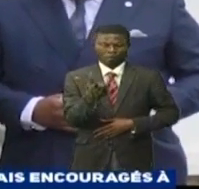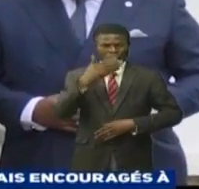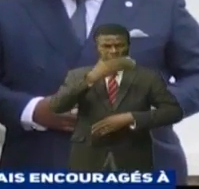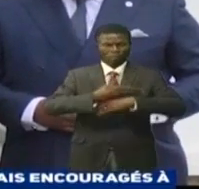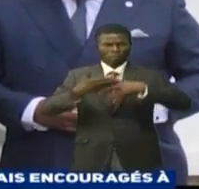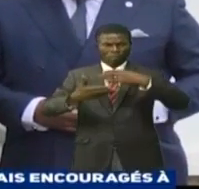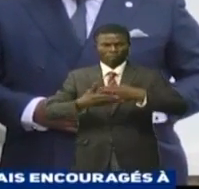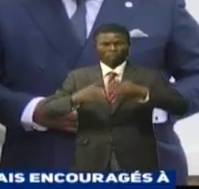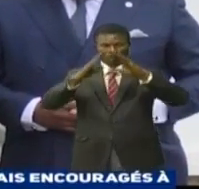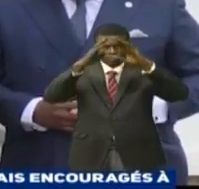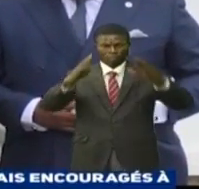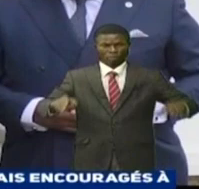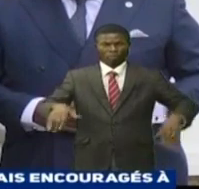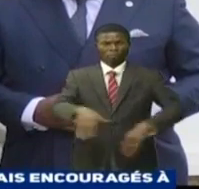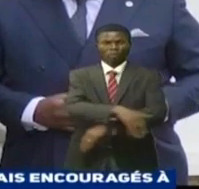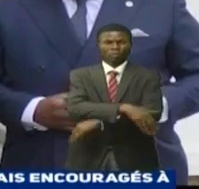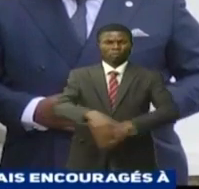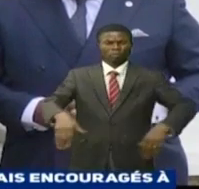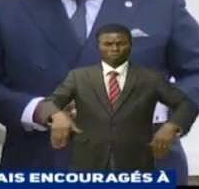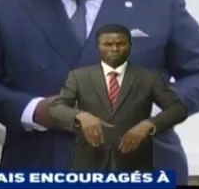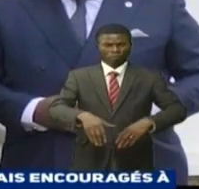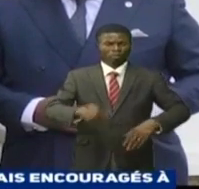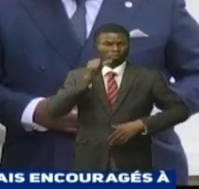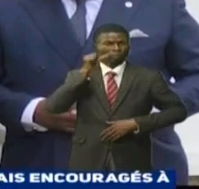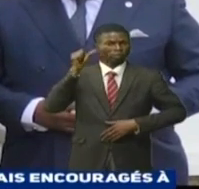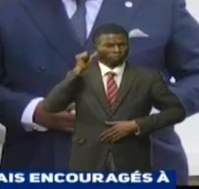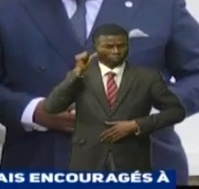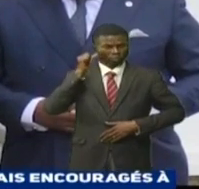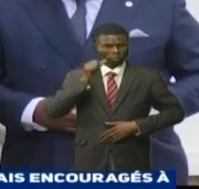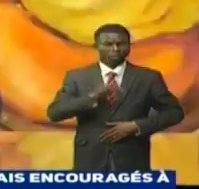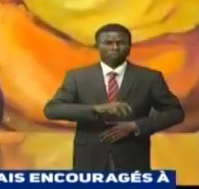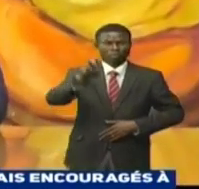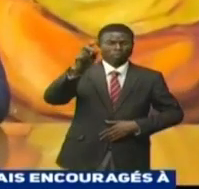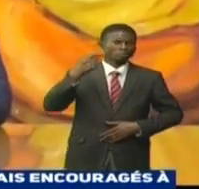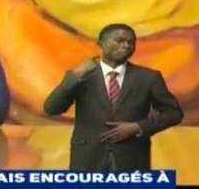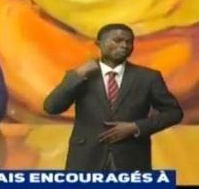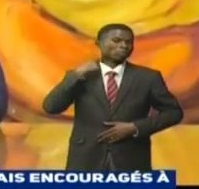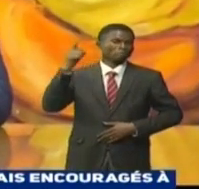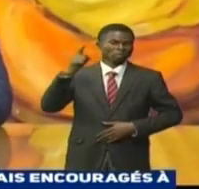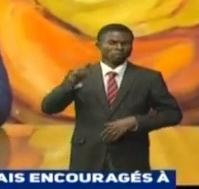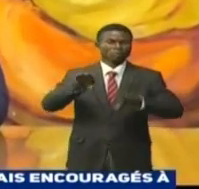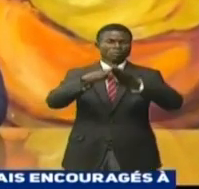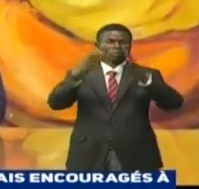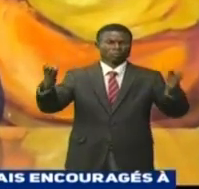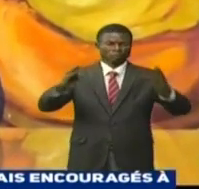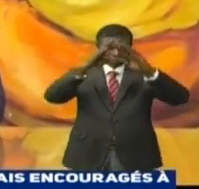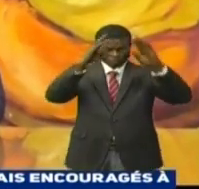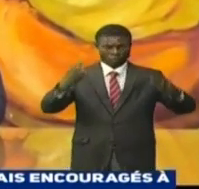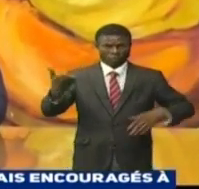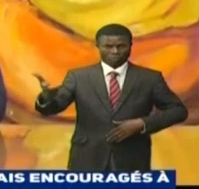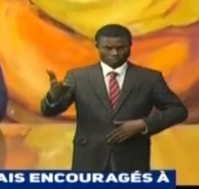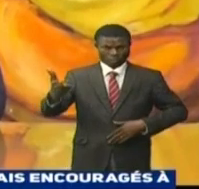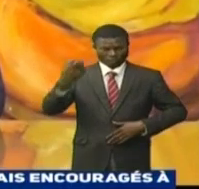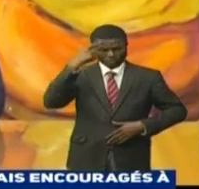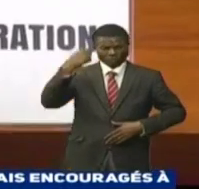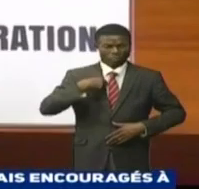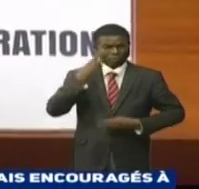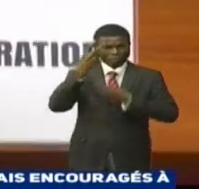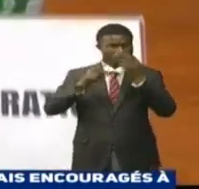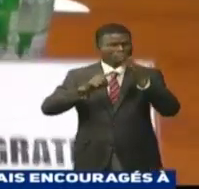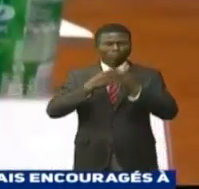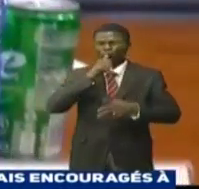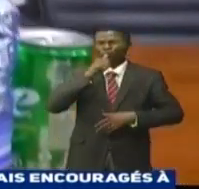des bâtiments frontaliers hier j'étais à kengué pour l'inauguration d'un de ces bâtiments et c'était pour moi une visite